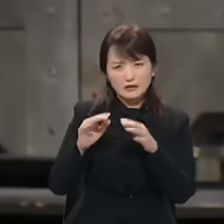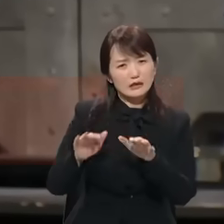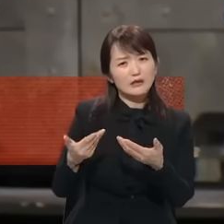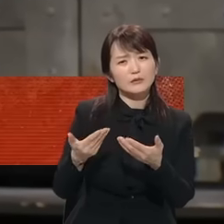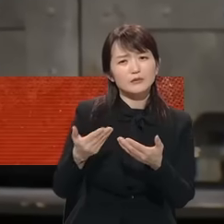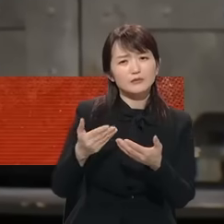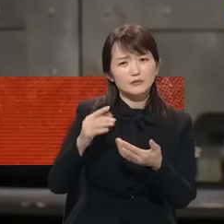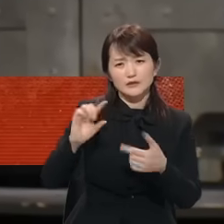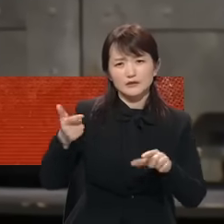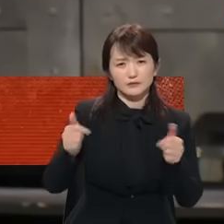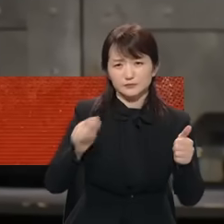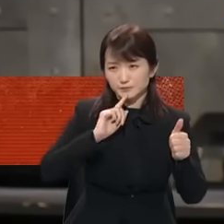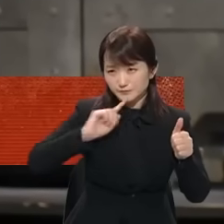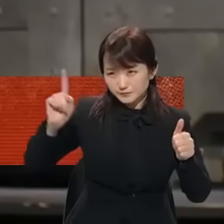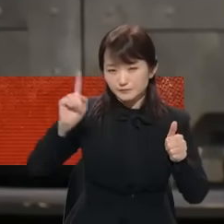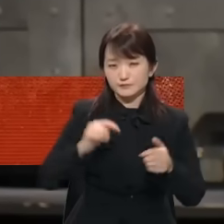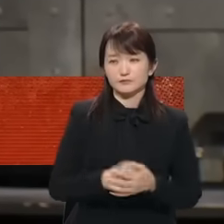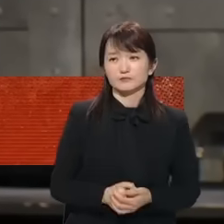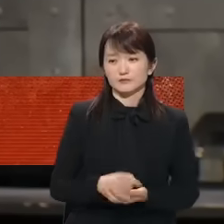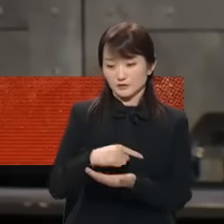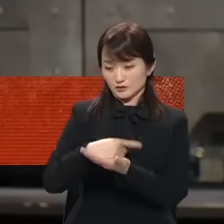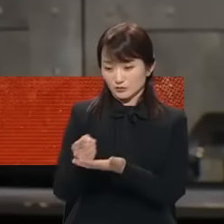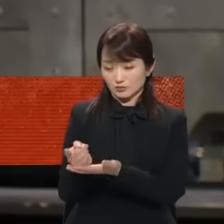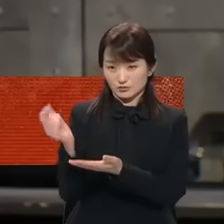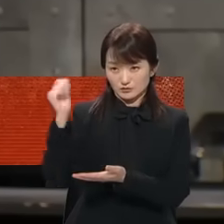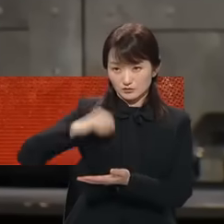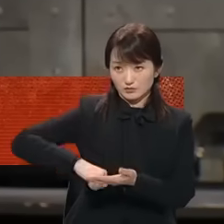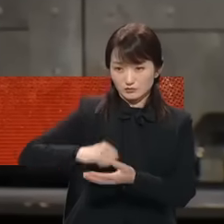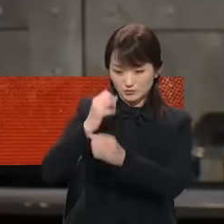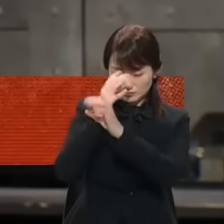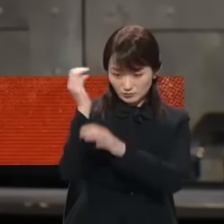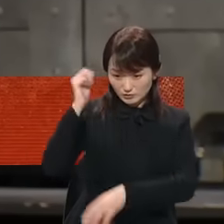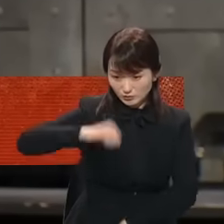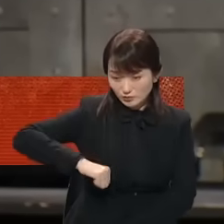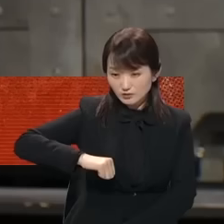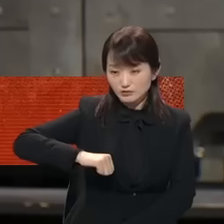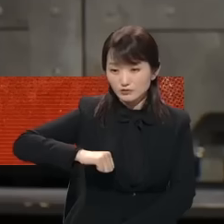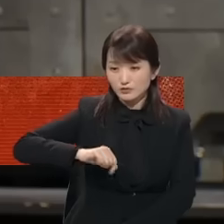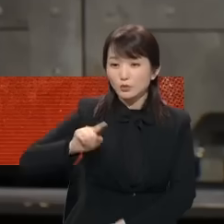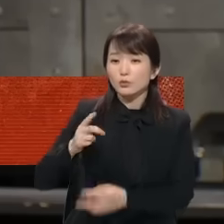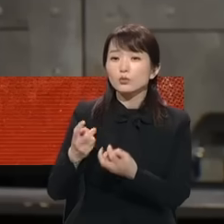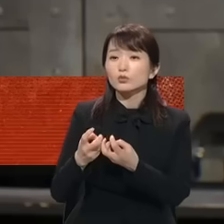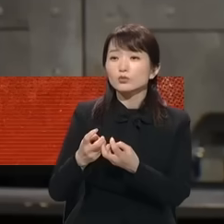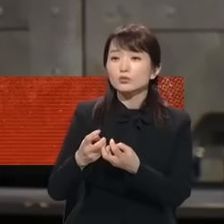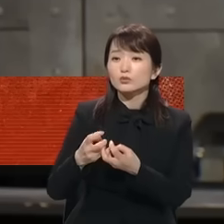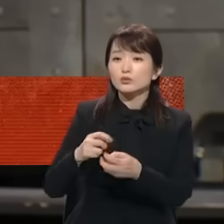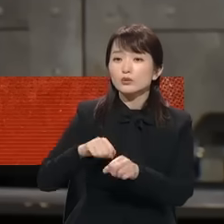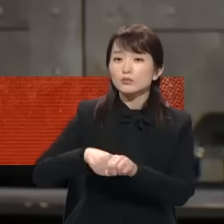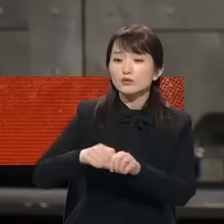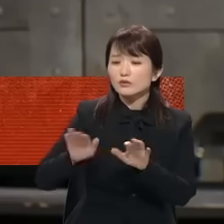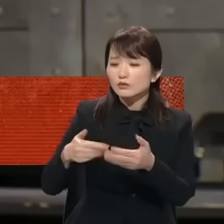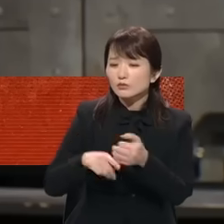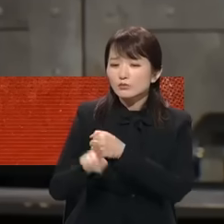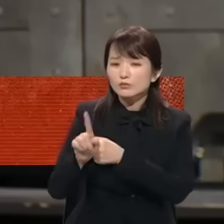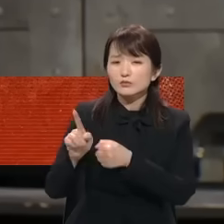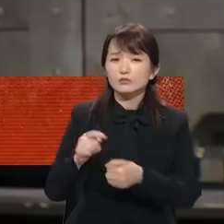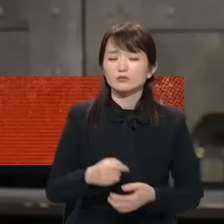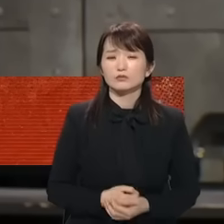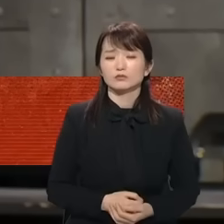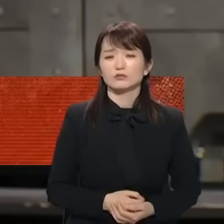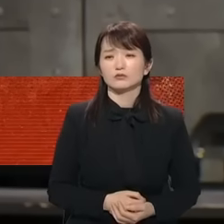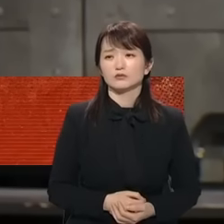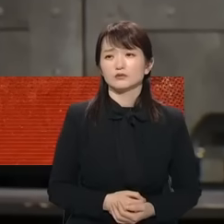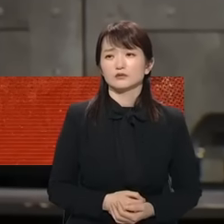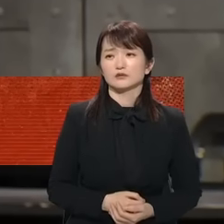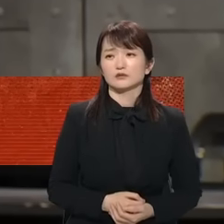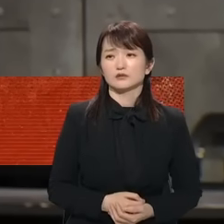검찰은 이제 원칙으로 간 거예요 속도위반에 신호위반에 횡단보도 사고가 이걸 어떻게 이렇게까지 많이 감영을 해 주냐라는 거고 약간 이제